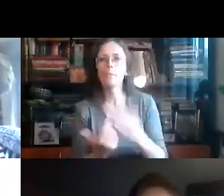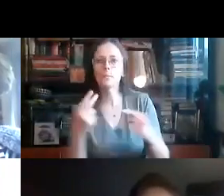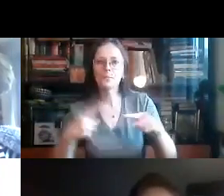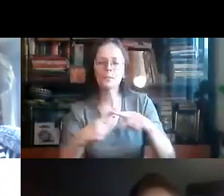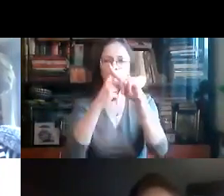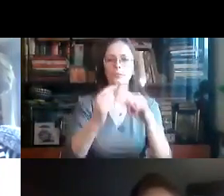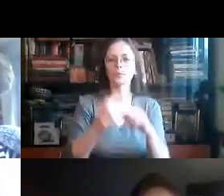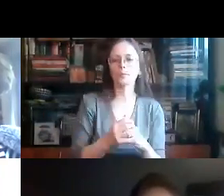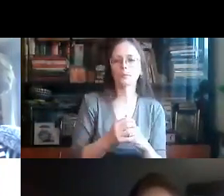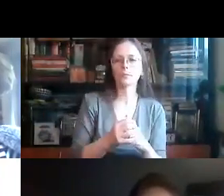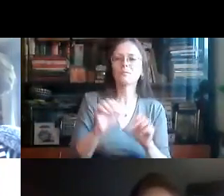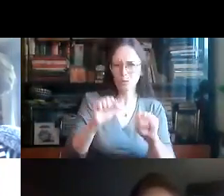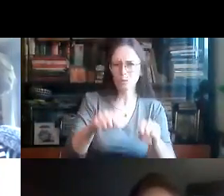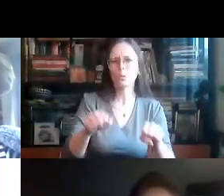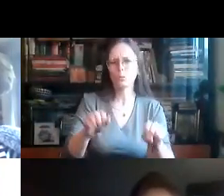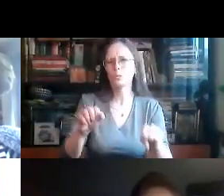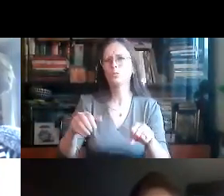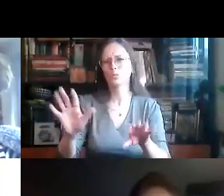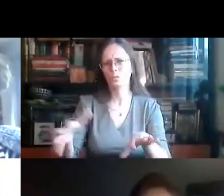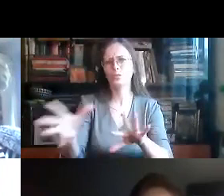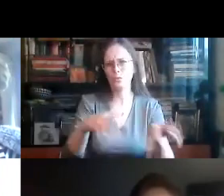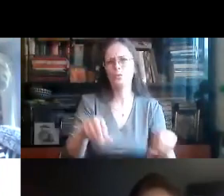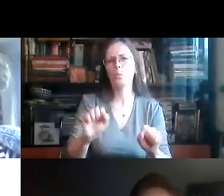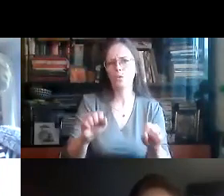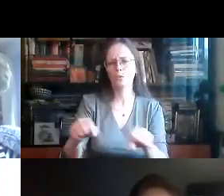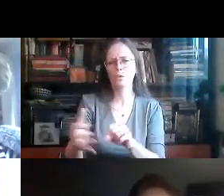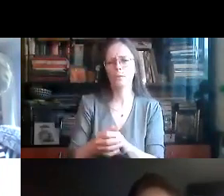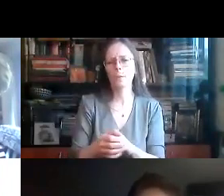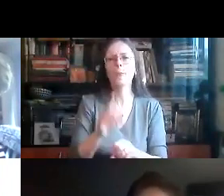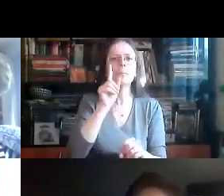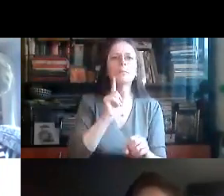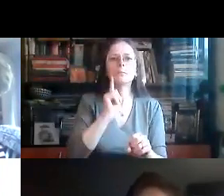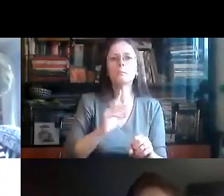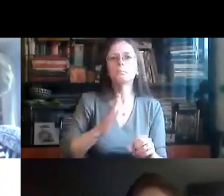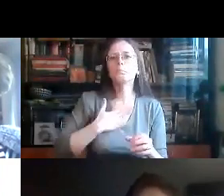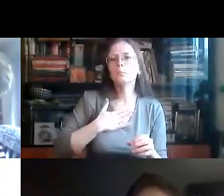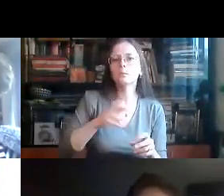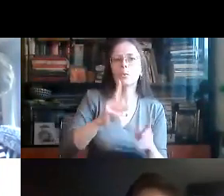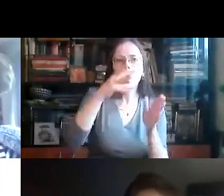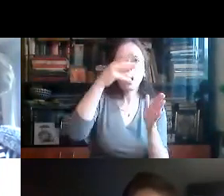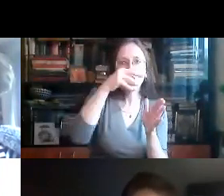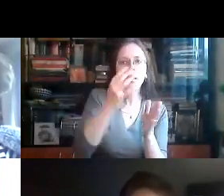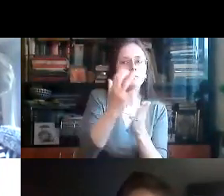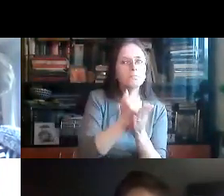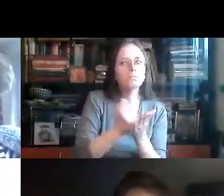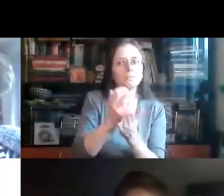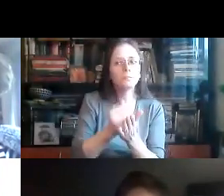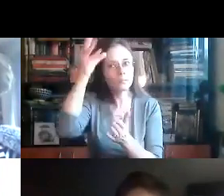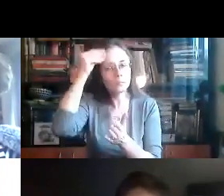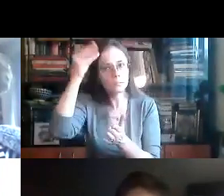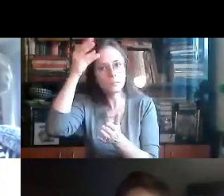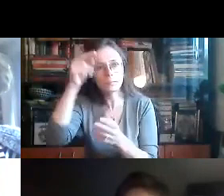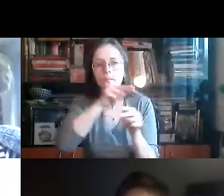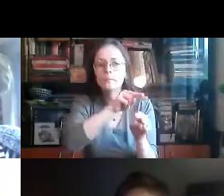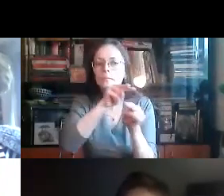это возможно, я не знаю. Да. Пока мы накапливаем, пока мы смотрим вокруг, пока мы набираем